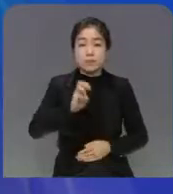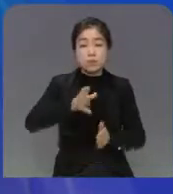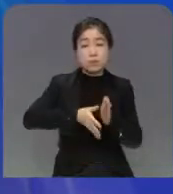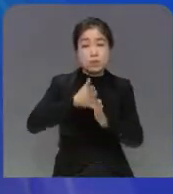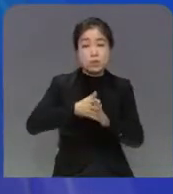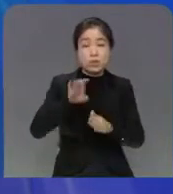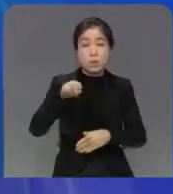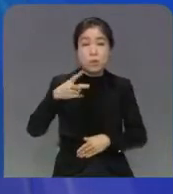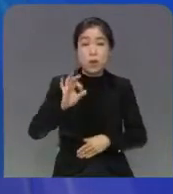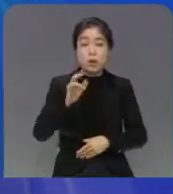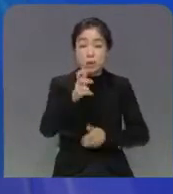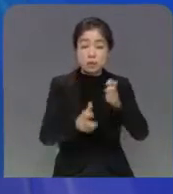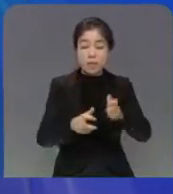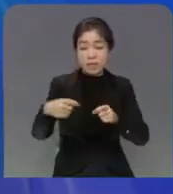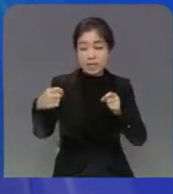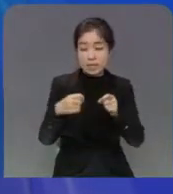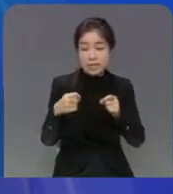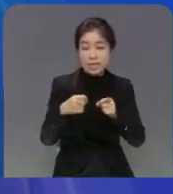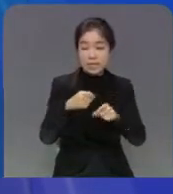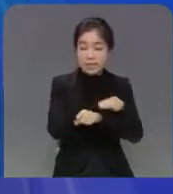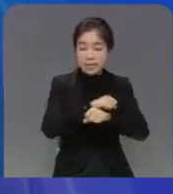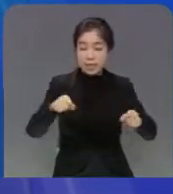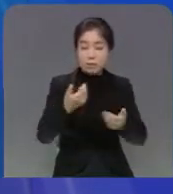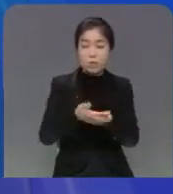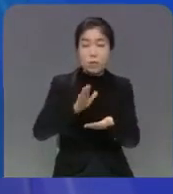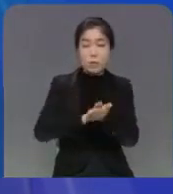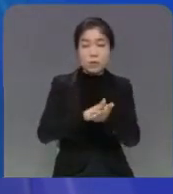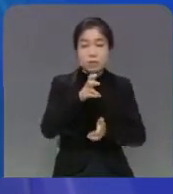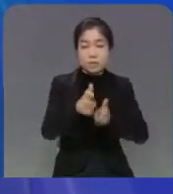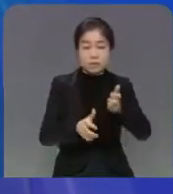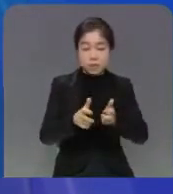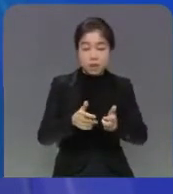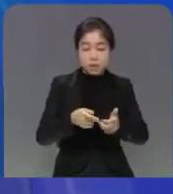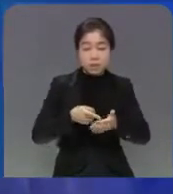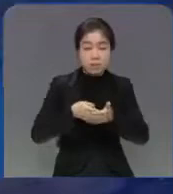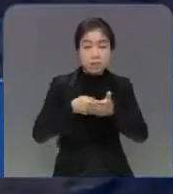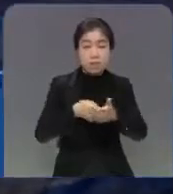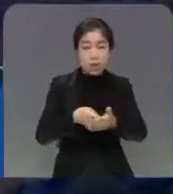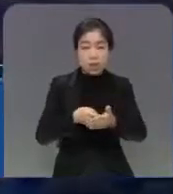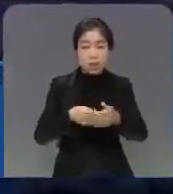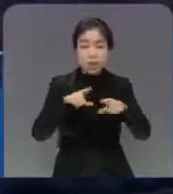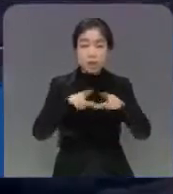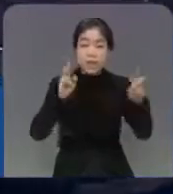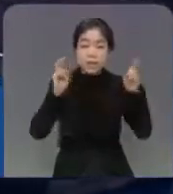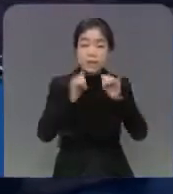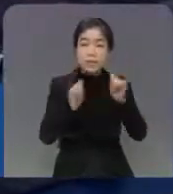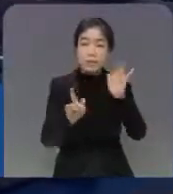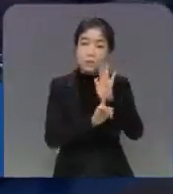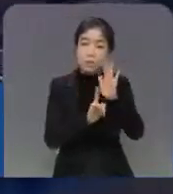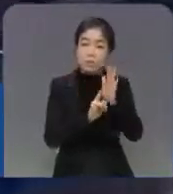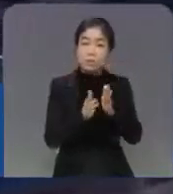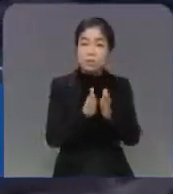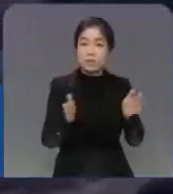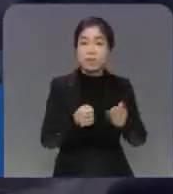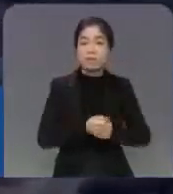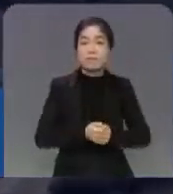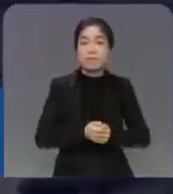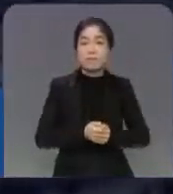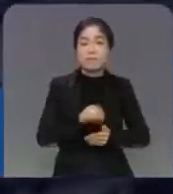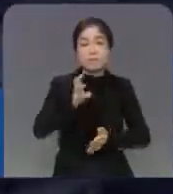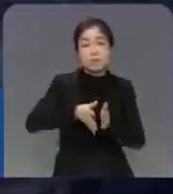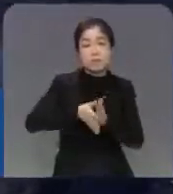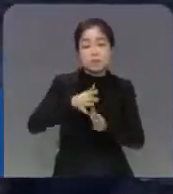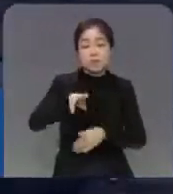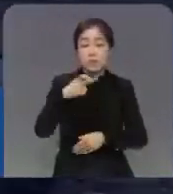광주시가 평동산업단지 인근에 대규모 도시개발 사업을 추진하기로 하고 민간 사업자 공모에 들어갔습니다.